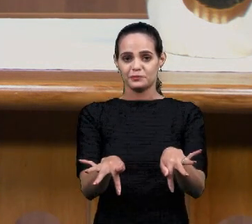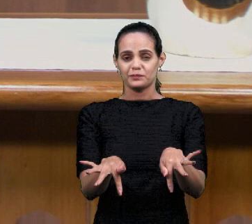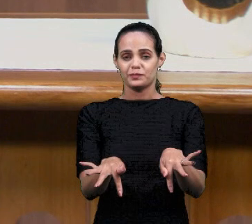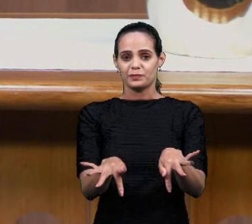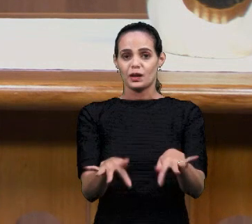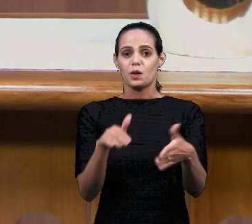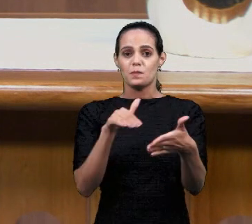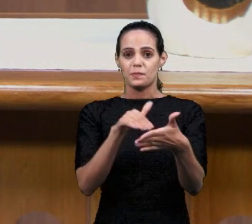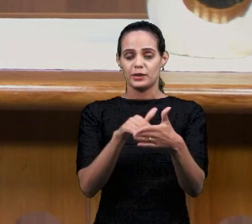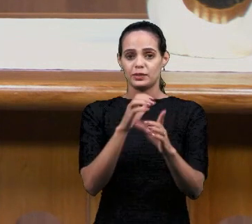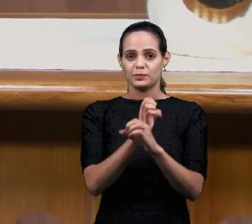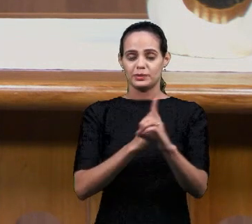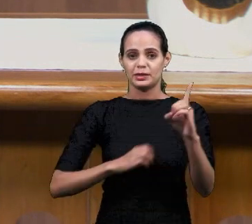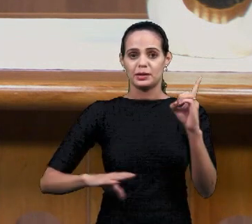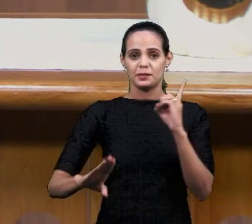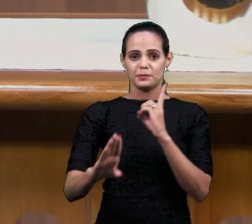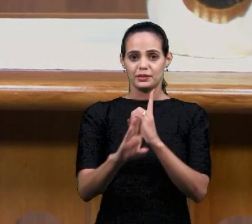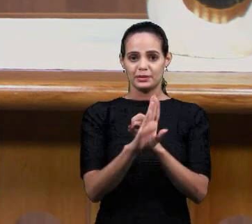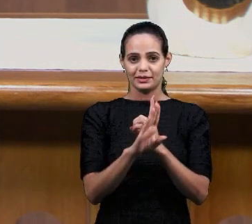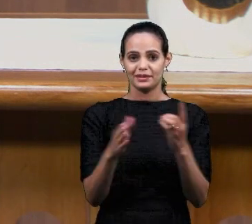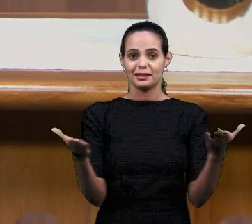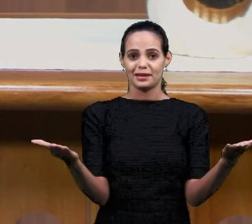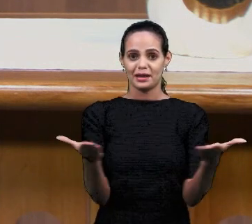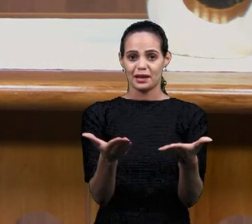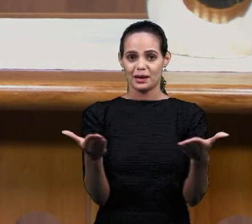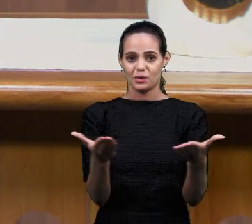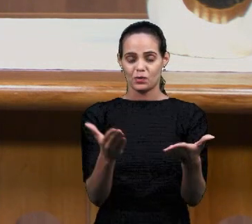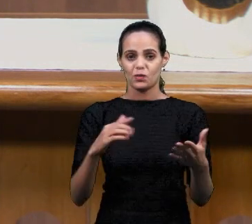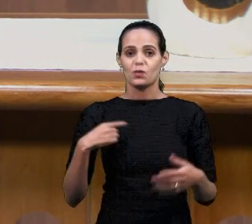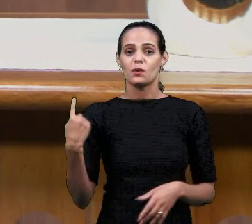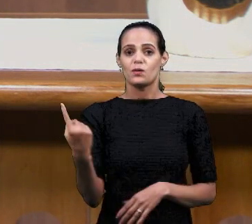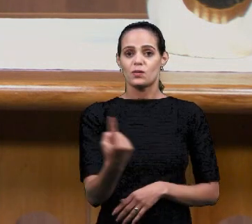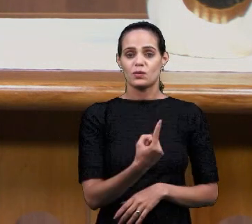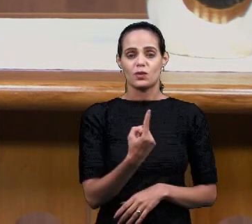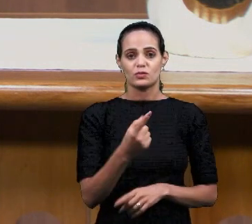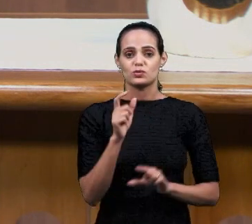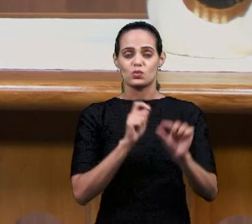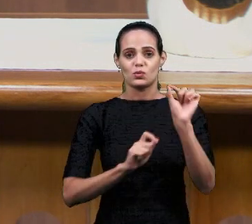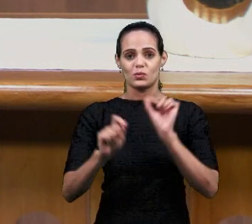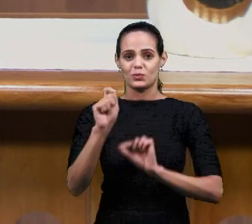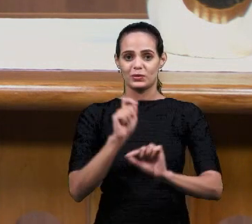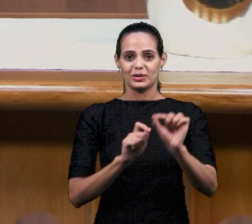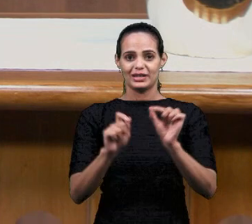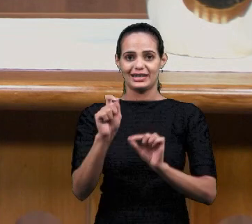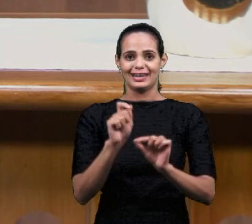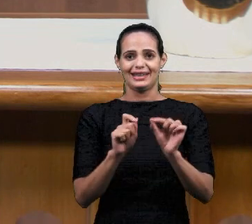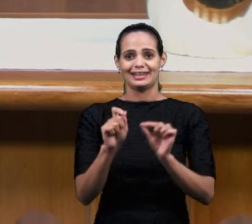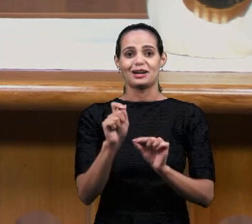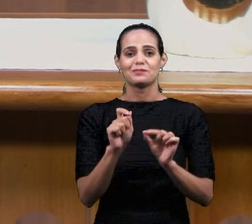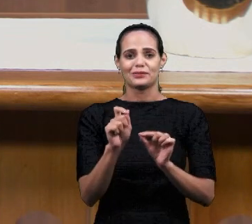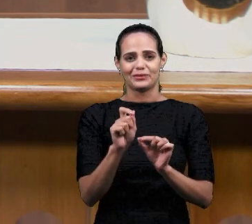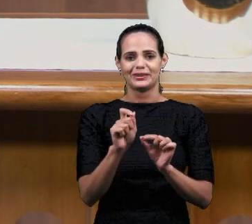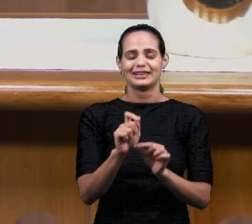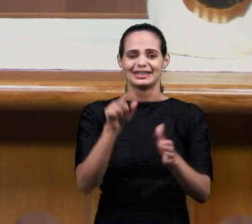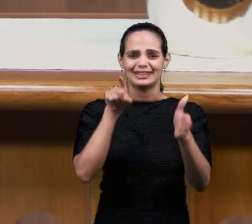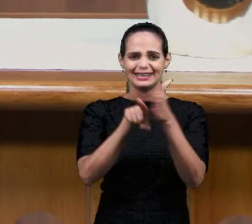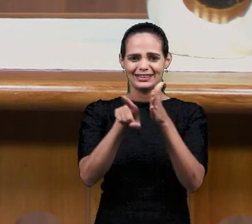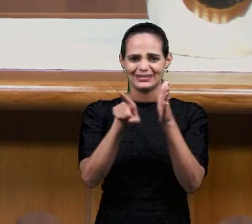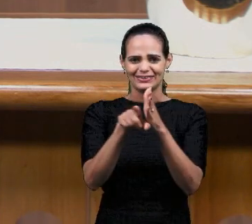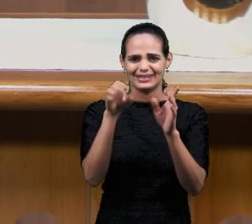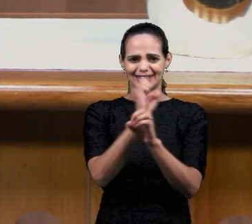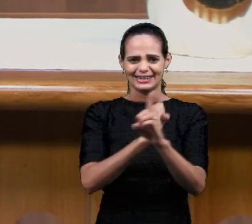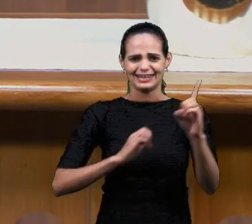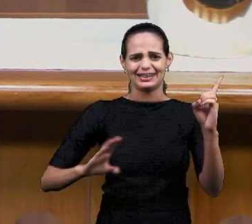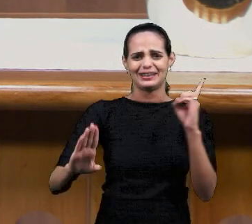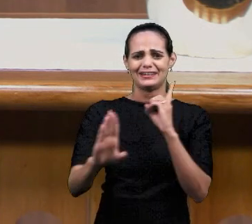partie de l'école biblique dominicale. Maintenant, nous allons passer aux frères et sœurs. les questions pour la prochaine école biblique